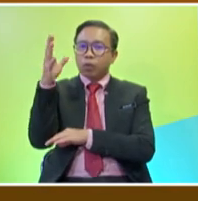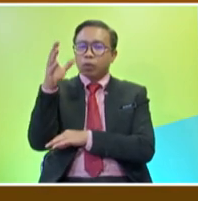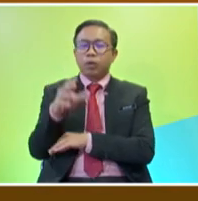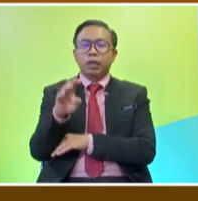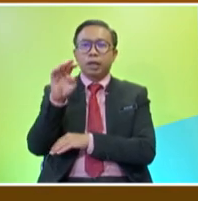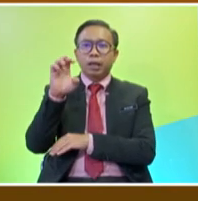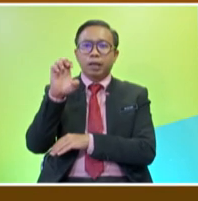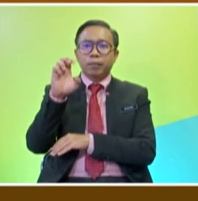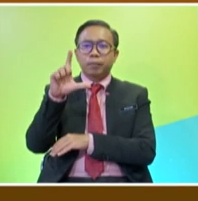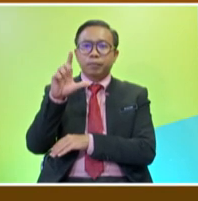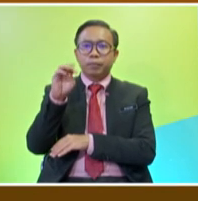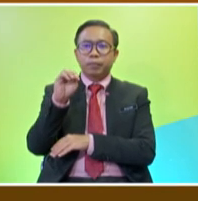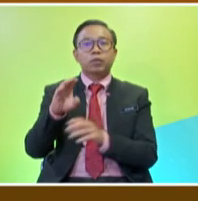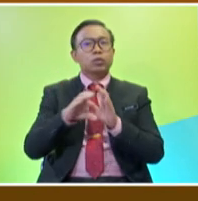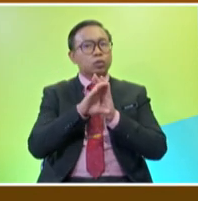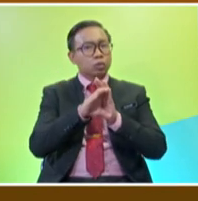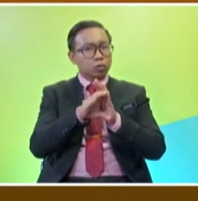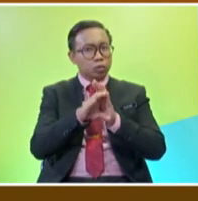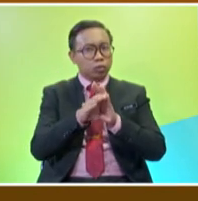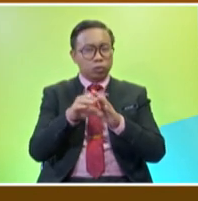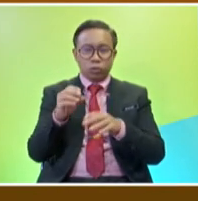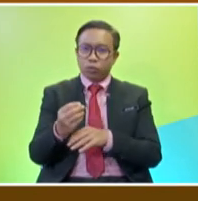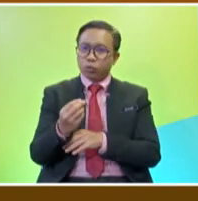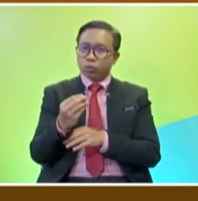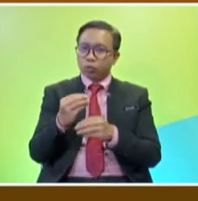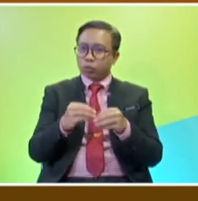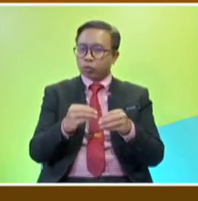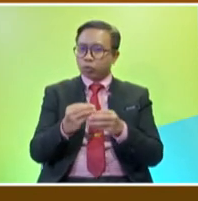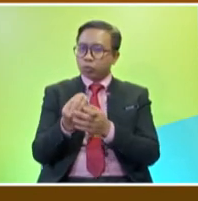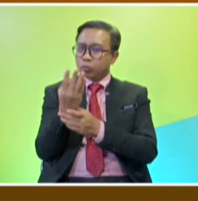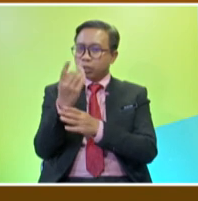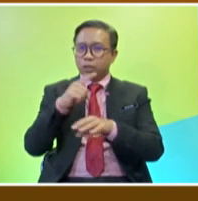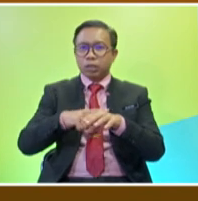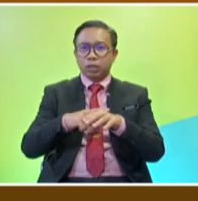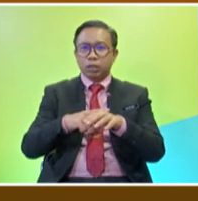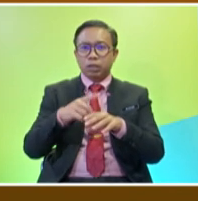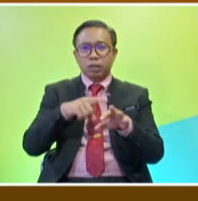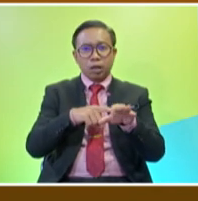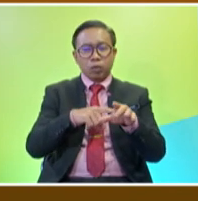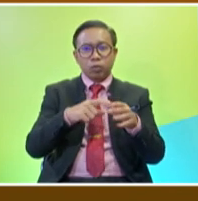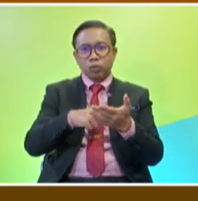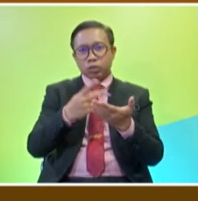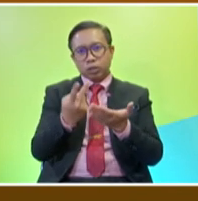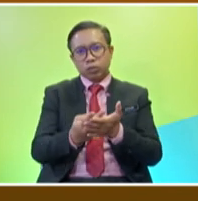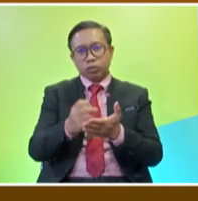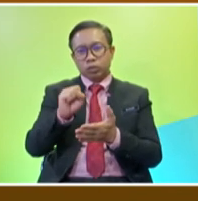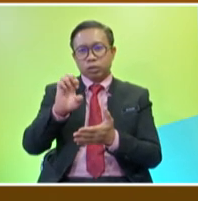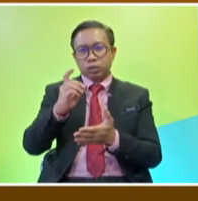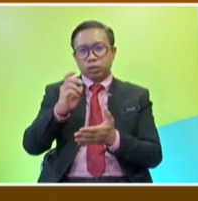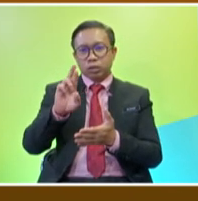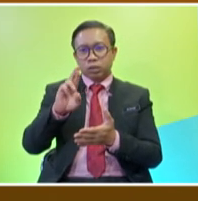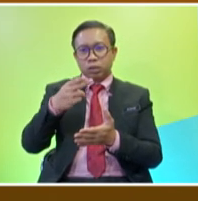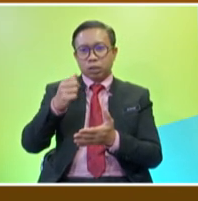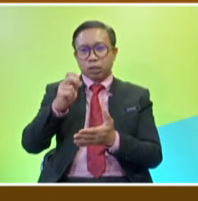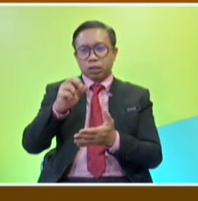oke itu antara contoh tumbuh-tumbuhan sudah jadi di kawasan daun duruh sederhana seterusnya kita lihat pula